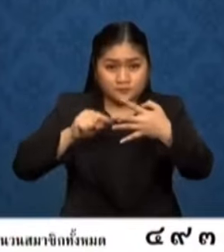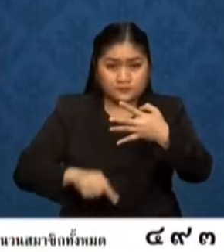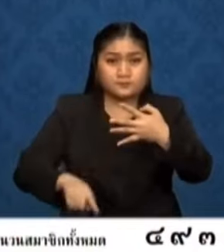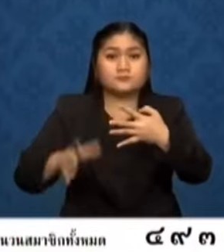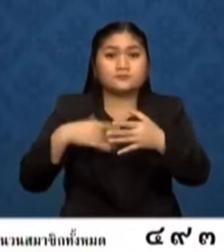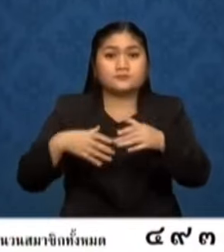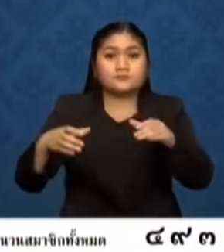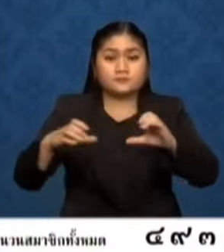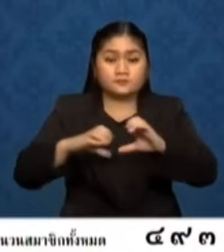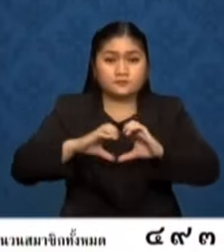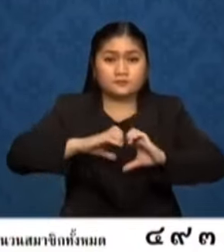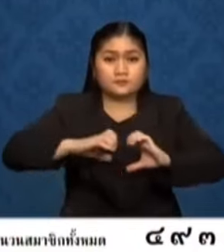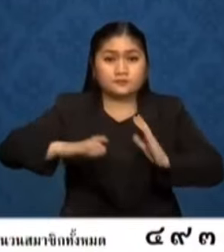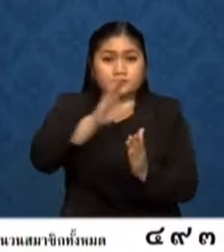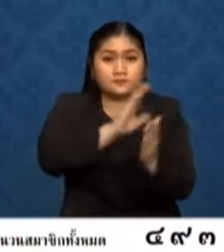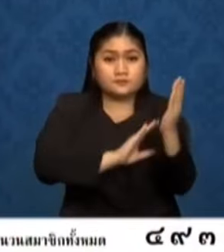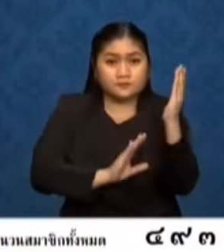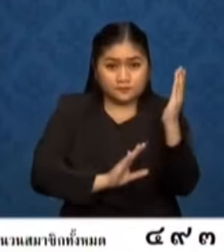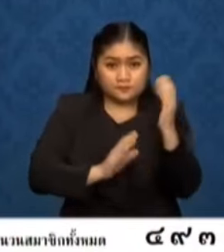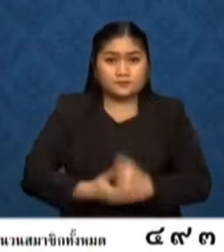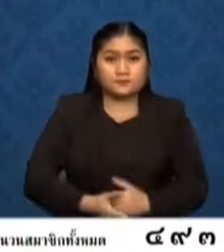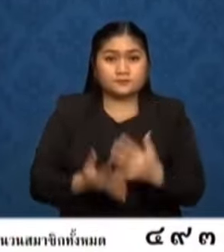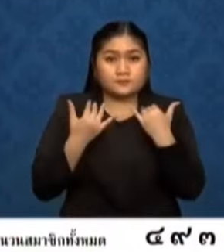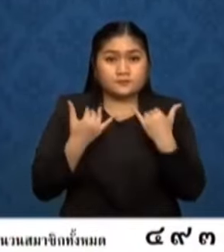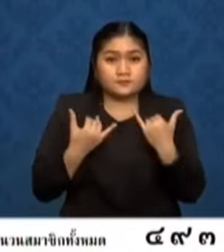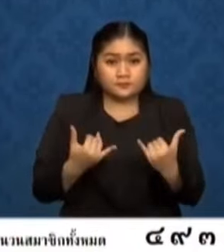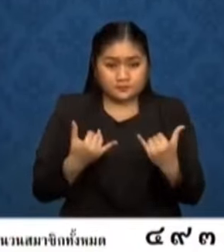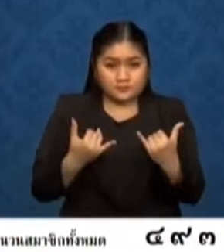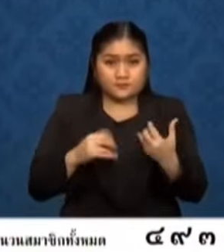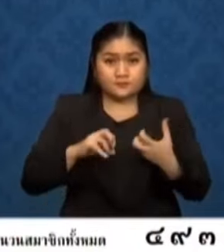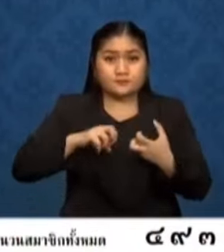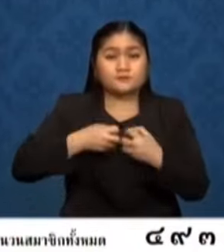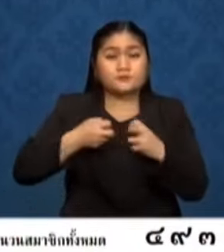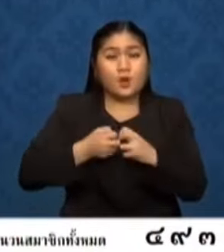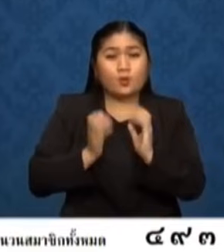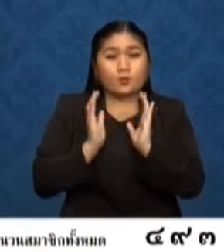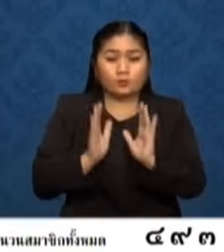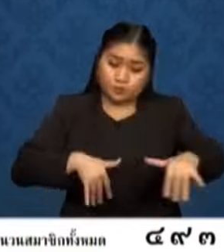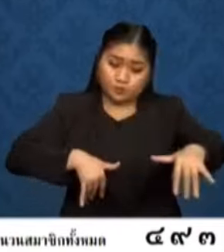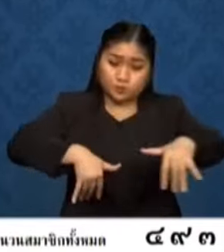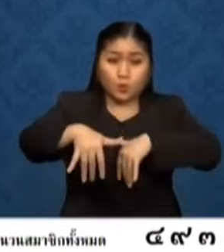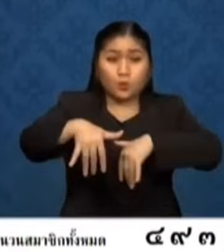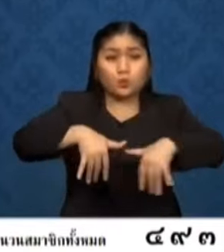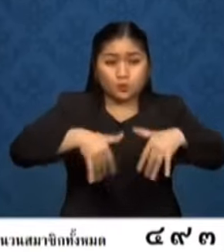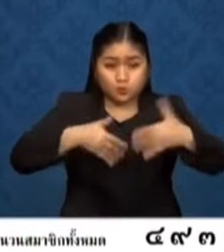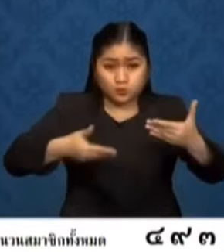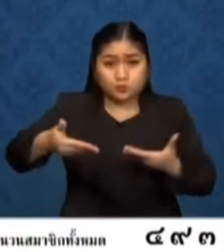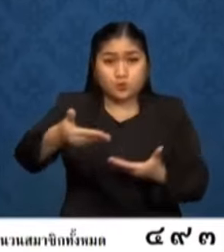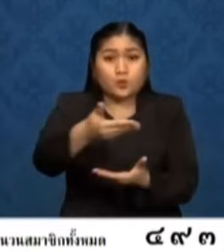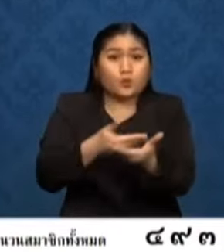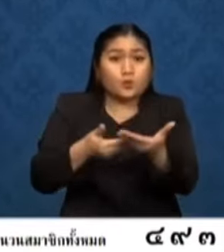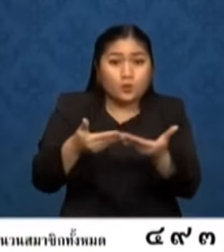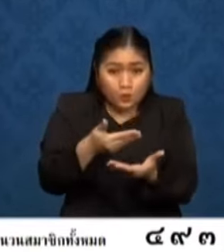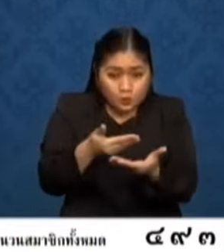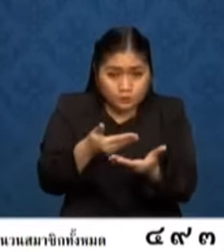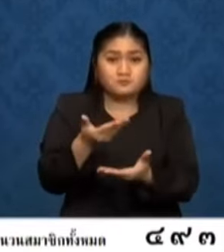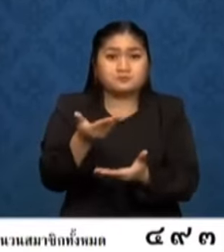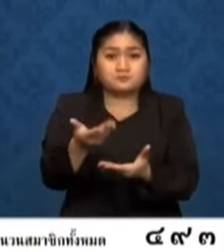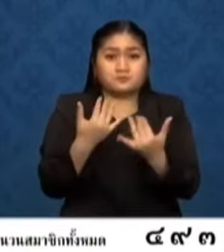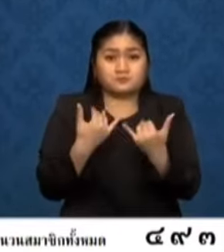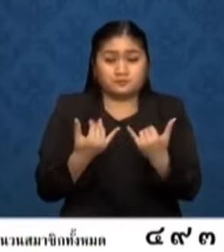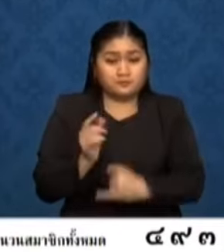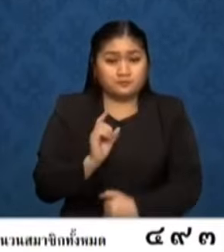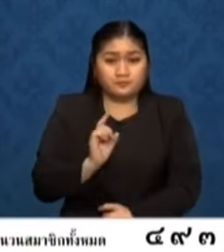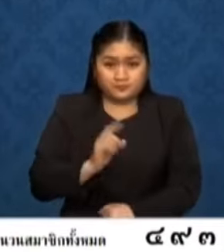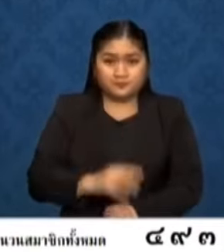พักภูมิใจไยครับธรรทครั วัี้ผมขอนำปญหาความเดดร้อนของพี่น้อง หาหรอธรรทันผ่านไปยัรัฐบาลดังนี้คร